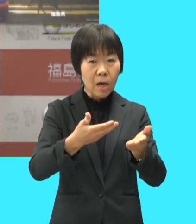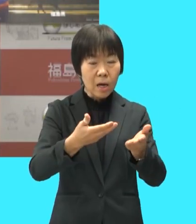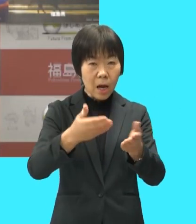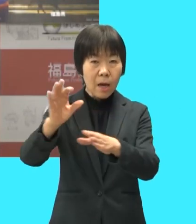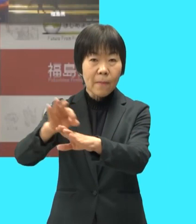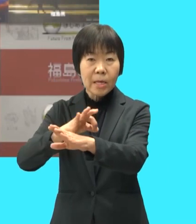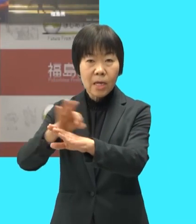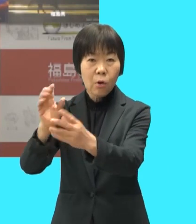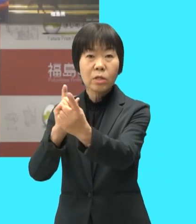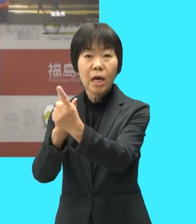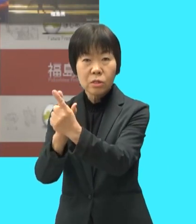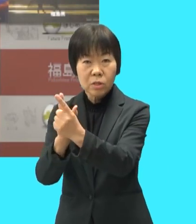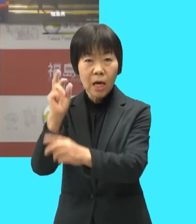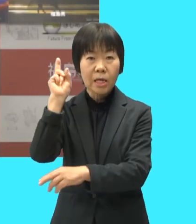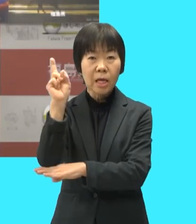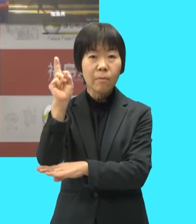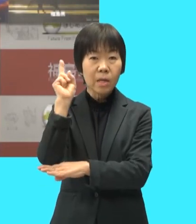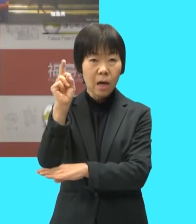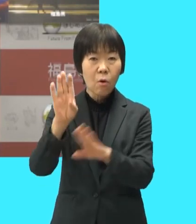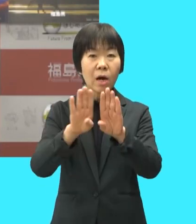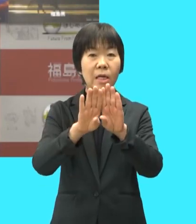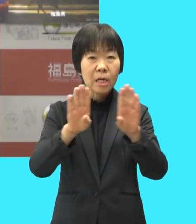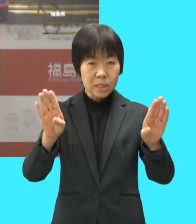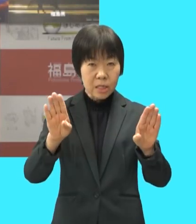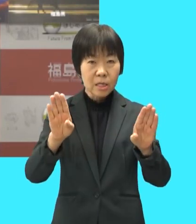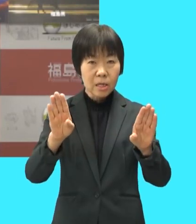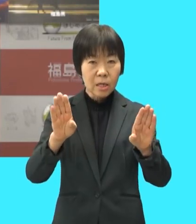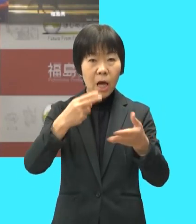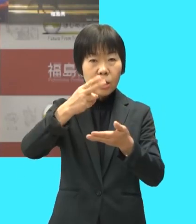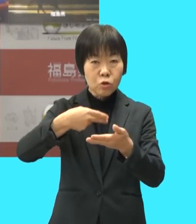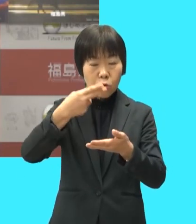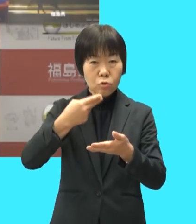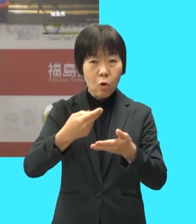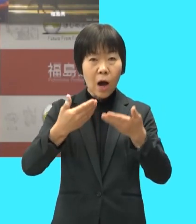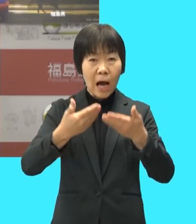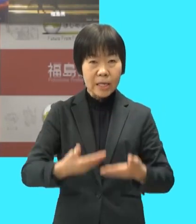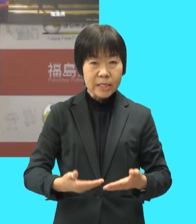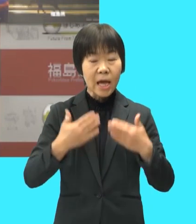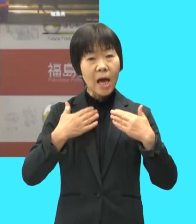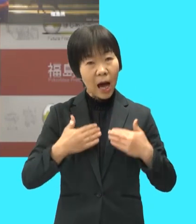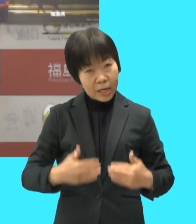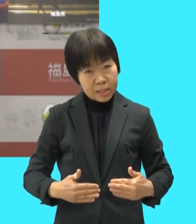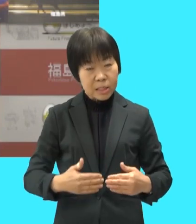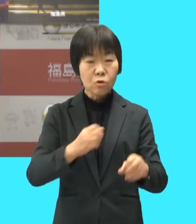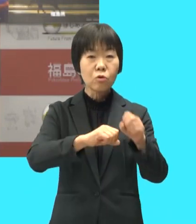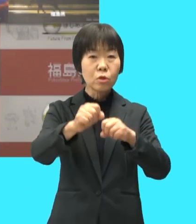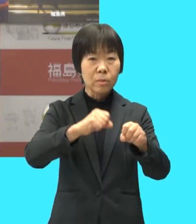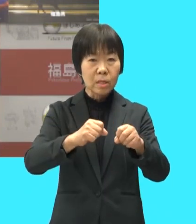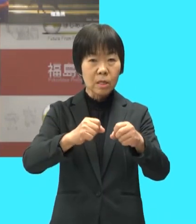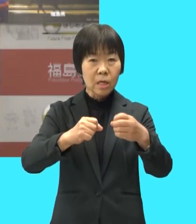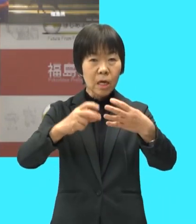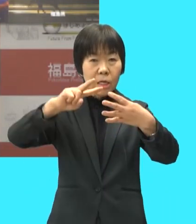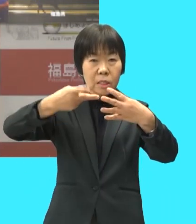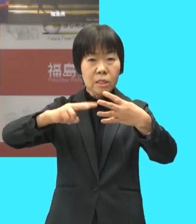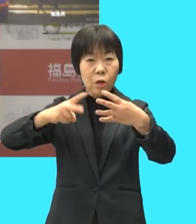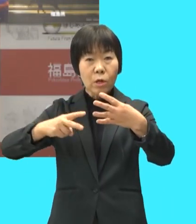地メディアを対象としたセミナーを開催し食の安全安心の取り組みや四季